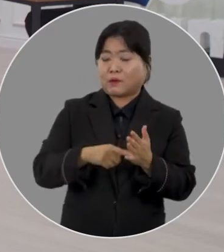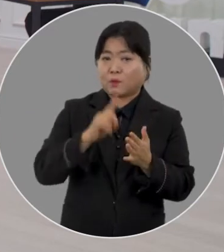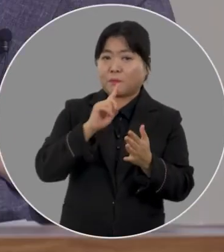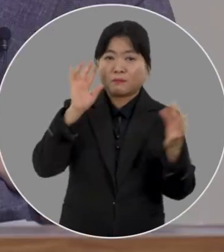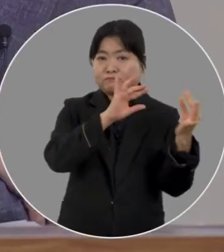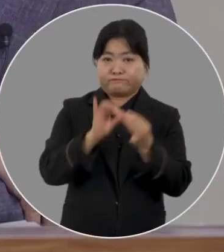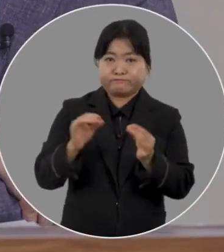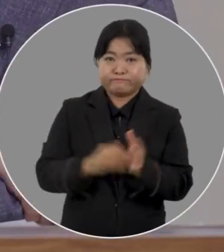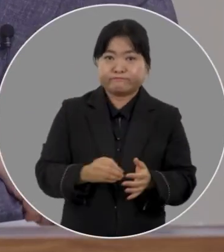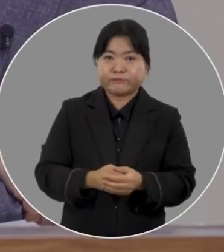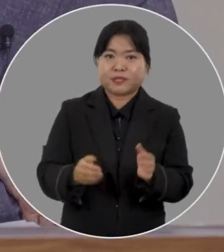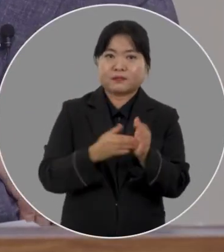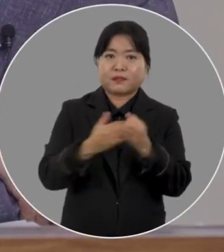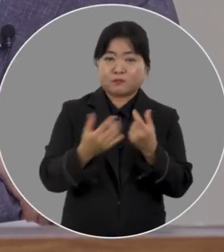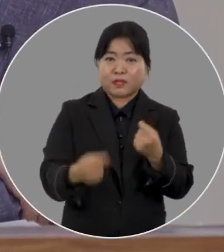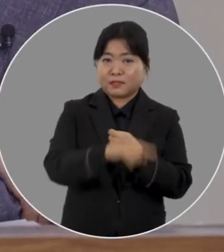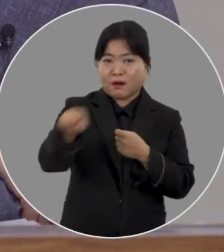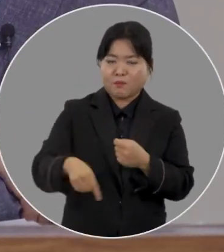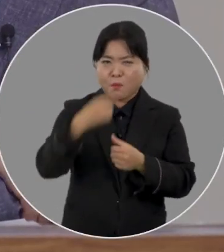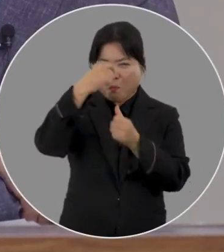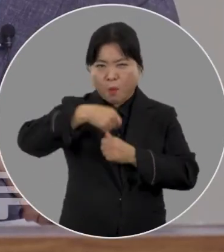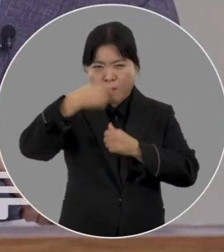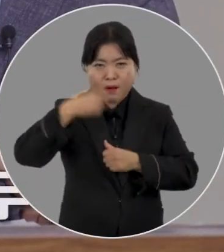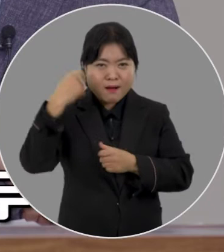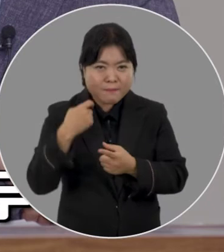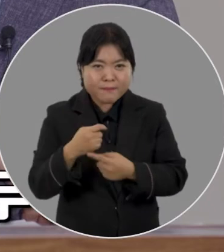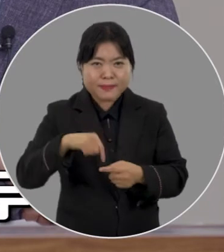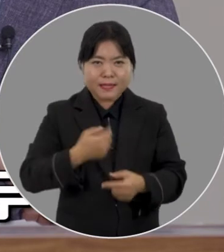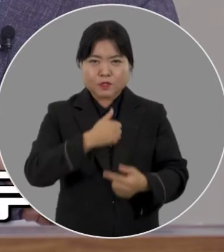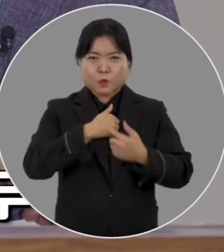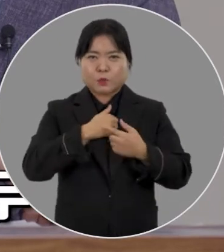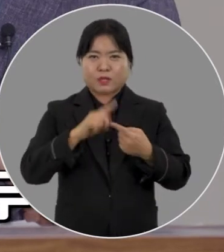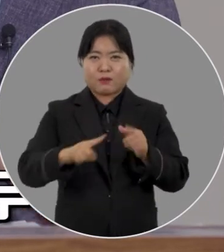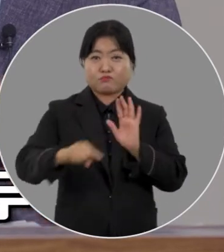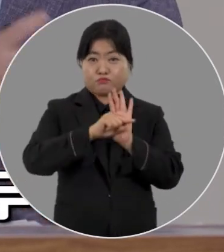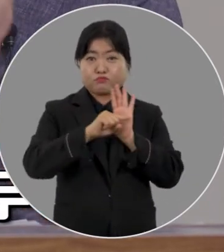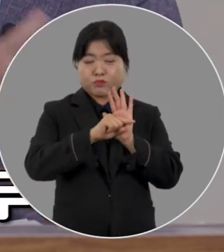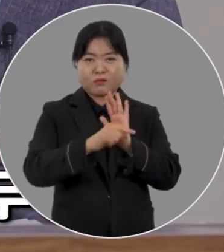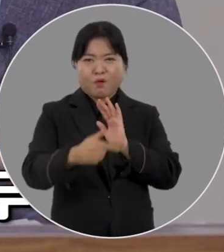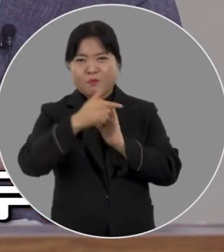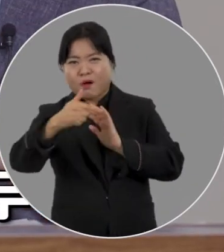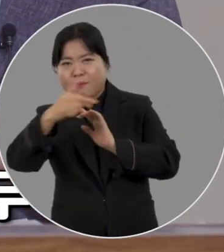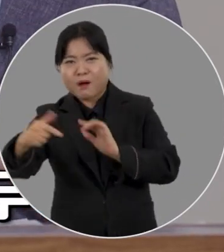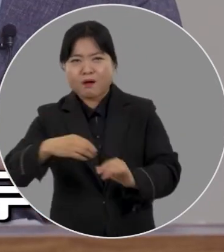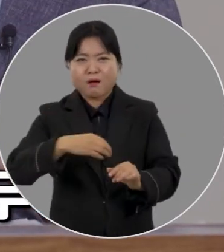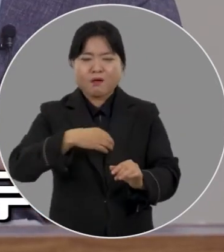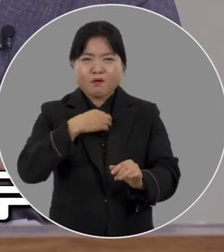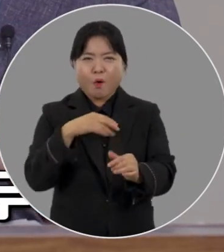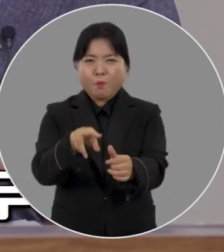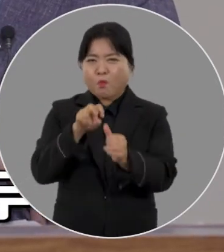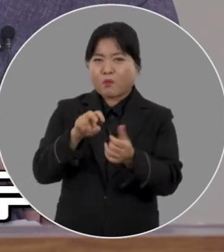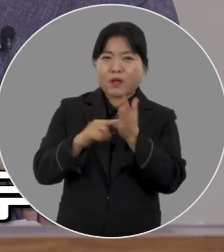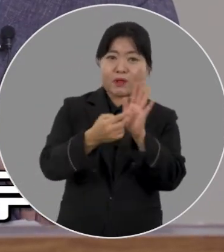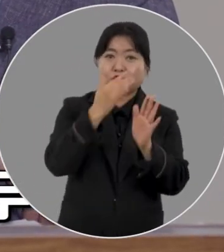얘기를 하거든요. 따라서 이런 이제 어떤 모멸감과 자기 존재의 부정이 이게 어마어마한 힘으로 나타날 수